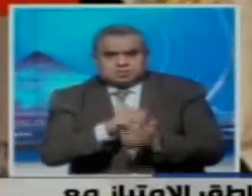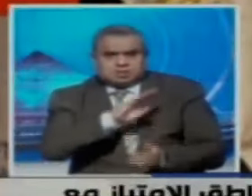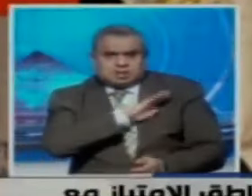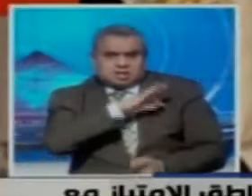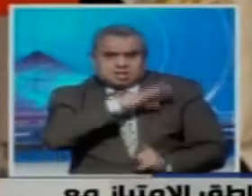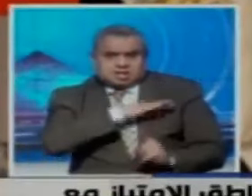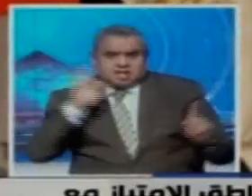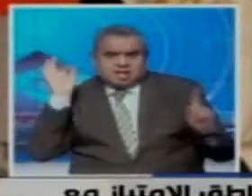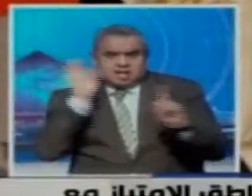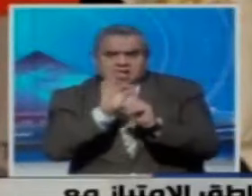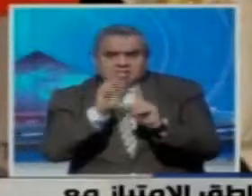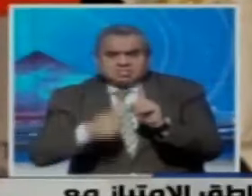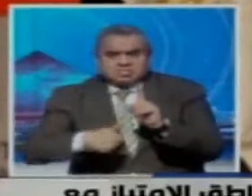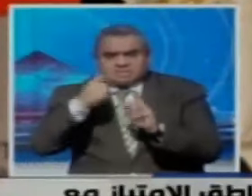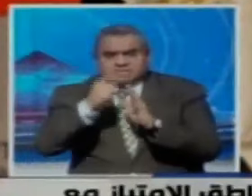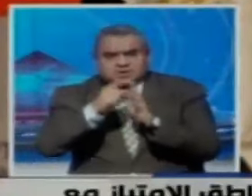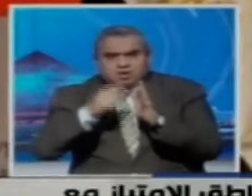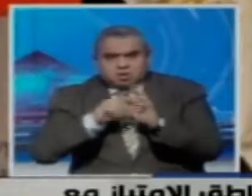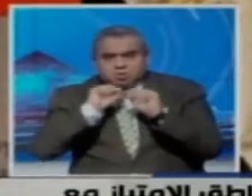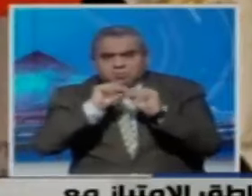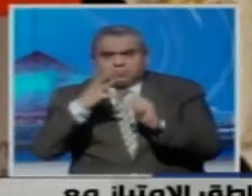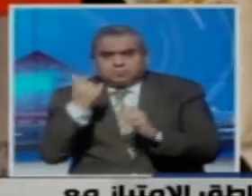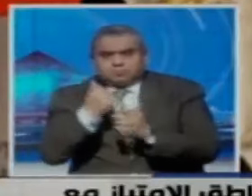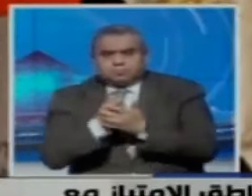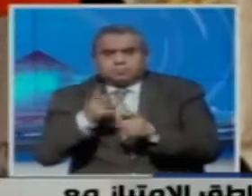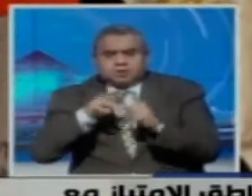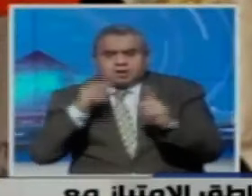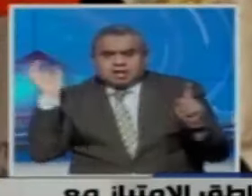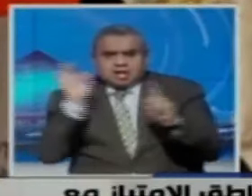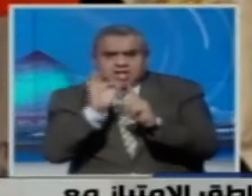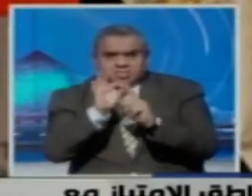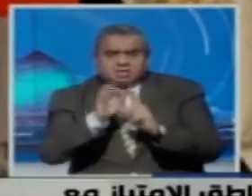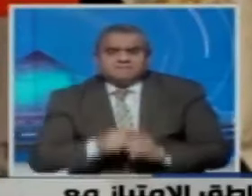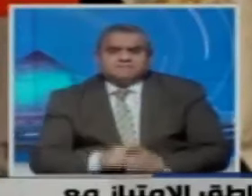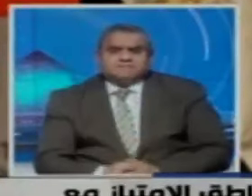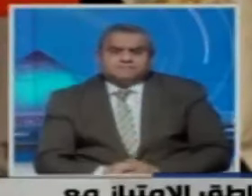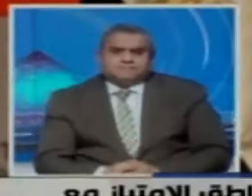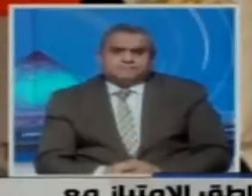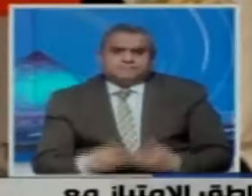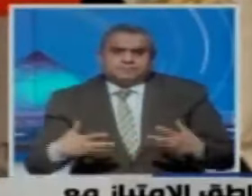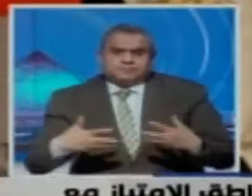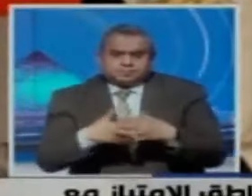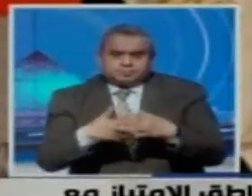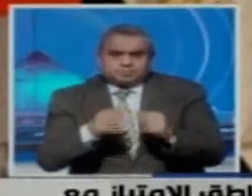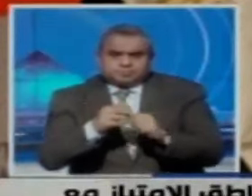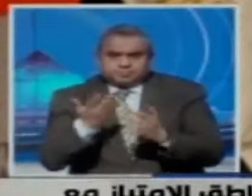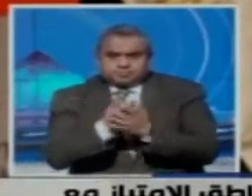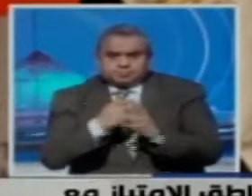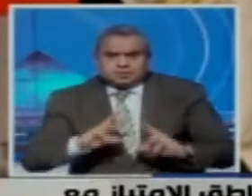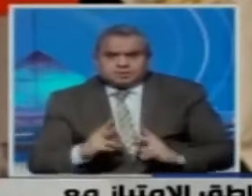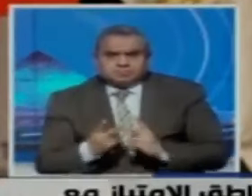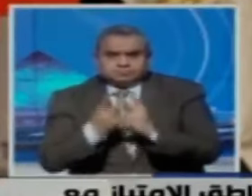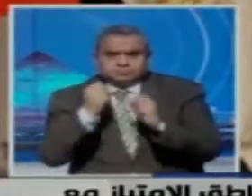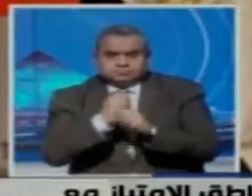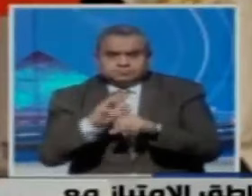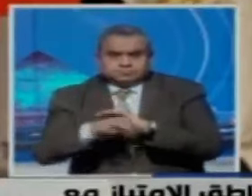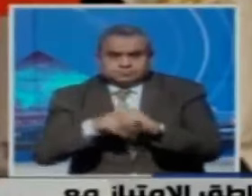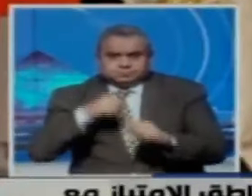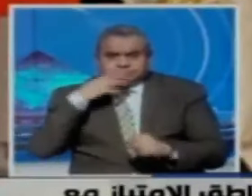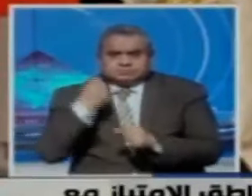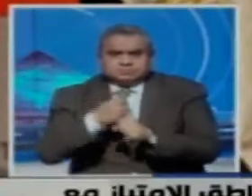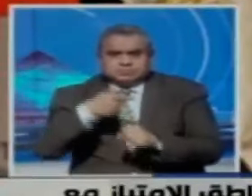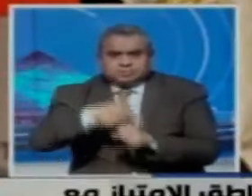أهداف تعديل القانون ويحقق كمان أهداف رغبتنا في تنمية هذه الثروة